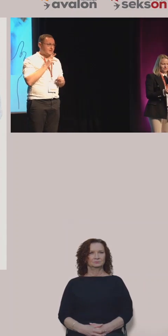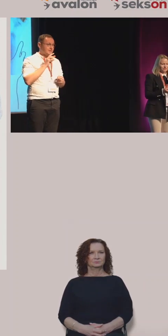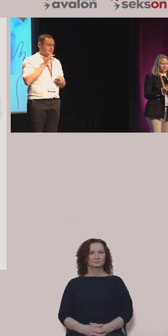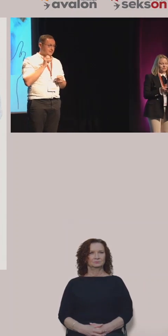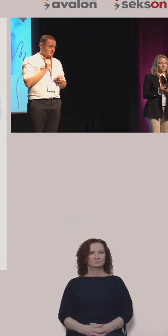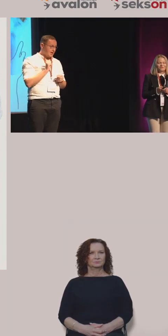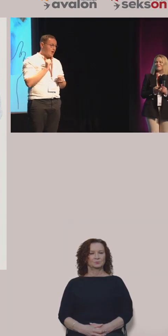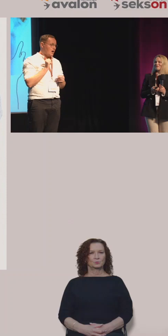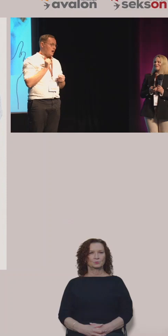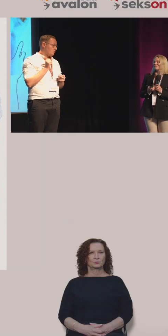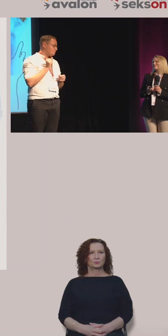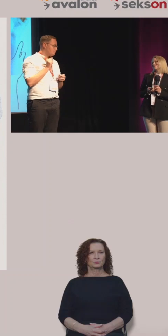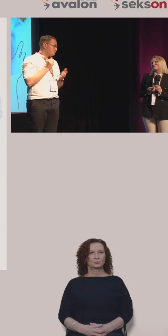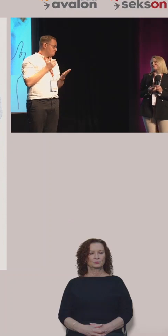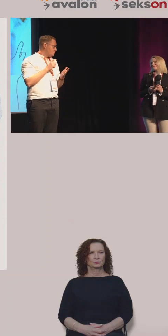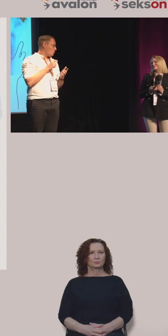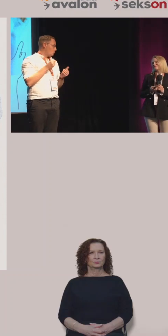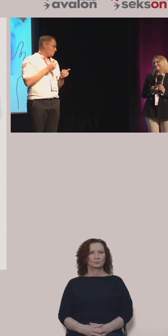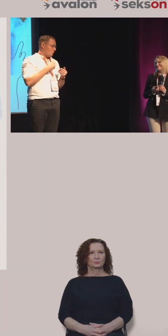Nazywam się Łukasz Krysa.